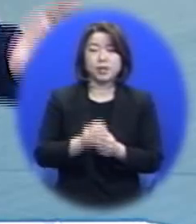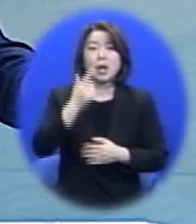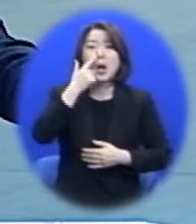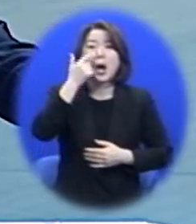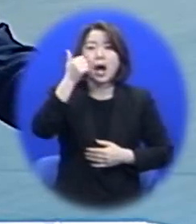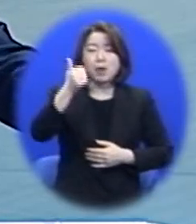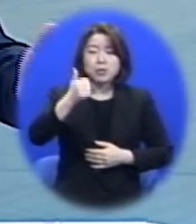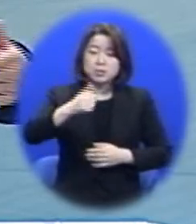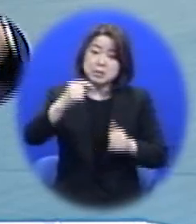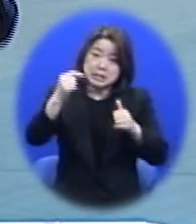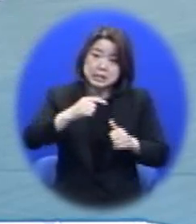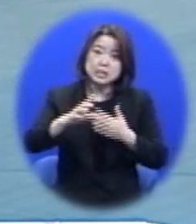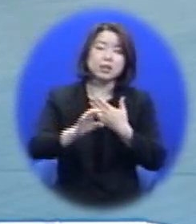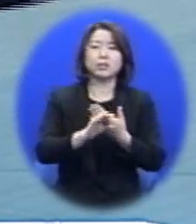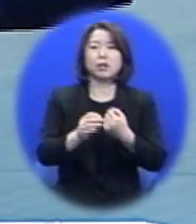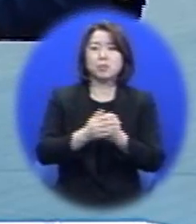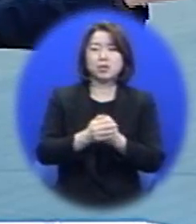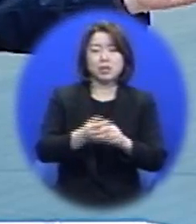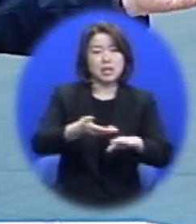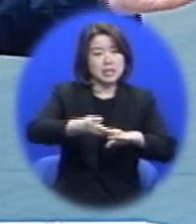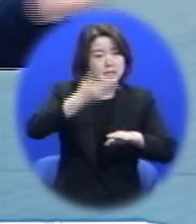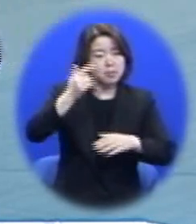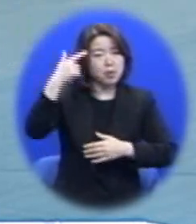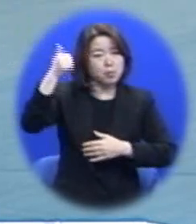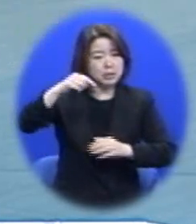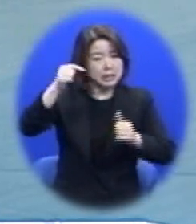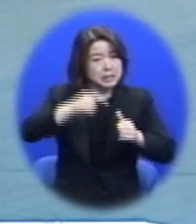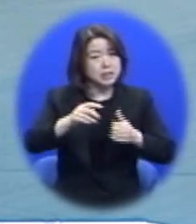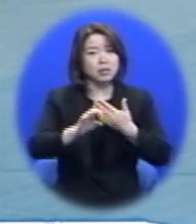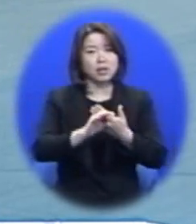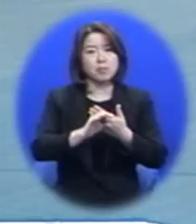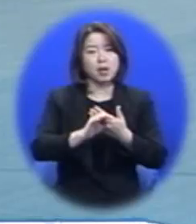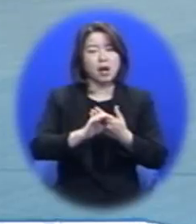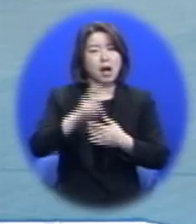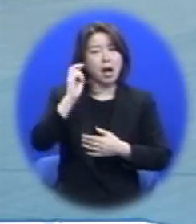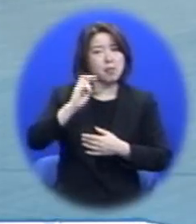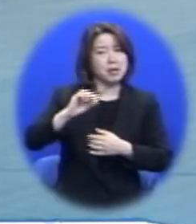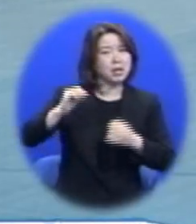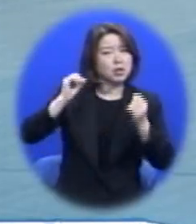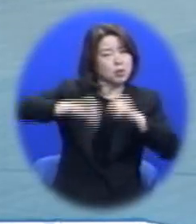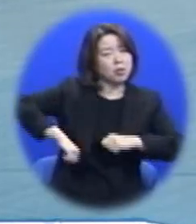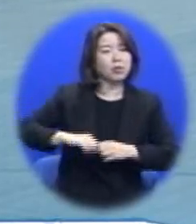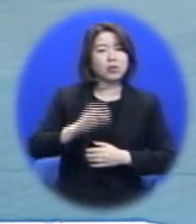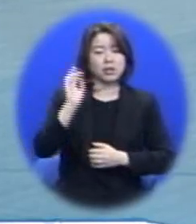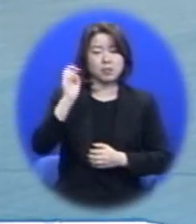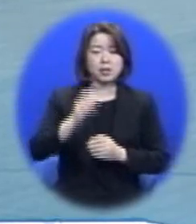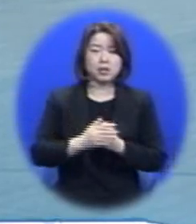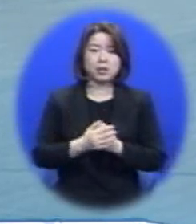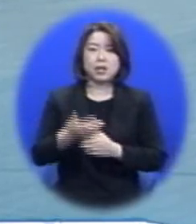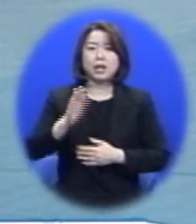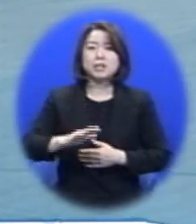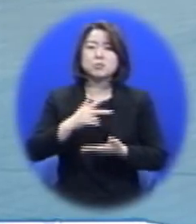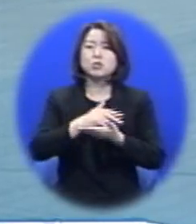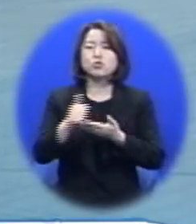아버님이 하라고 그랬으면, 선배 목사님이 하라고 그랬으면 저는 안 했을 거예요. 주님이